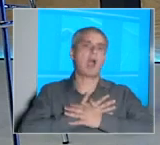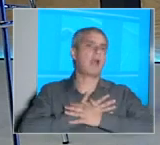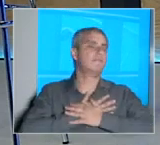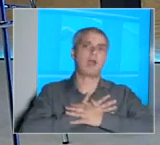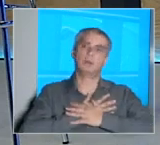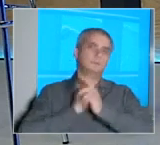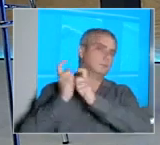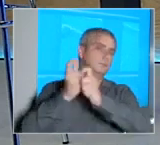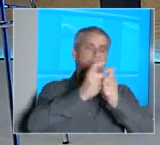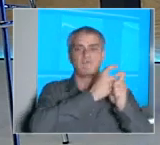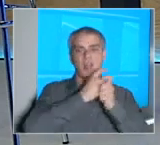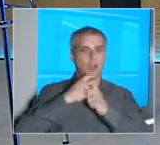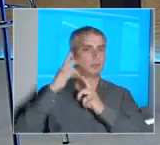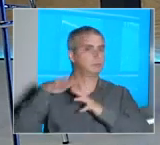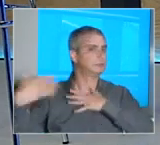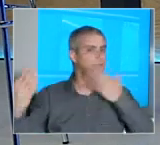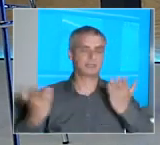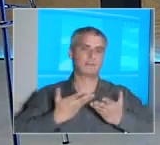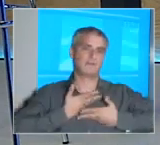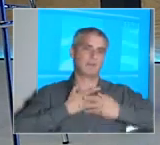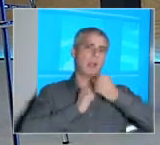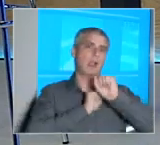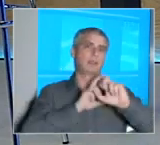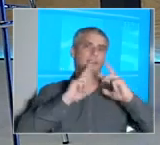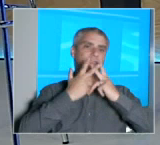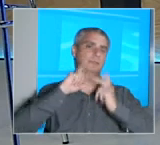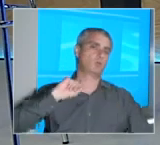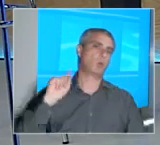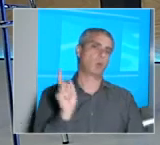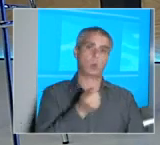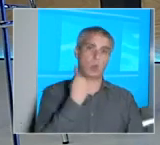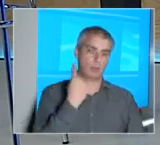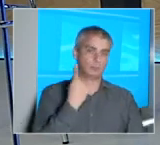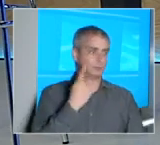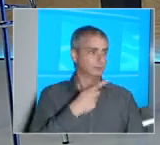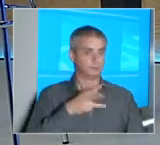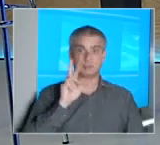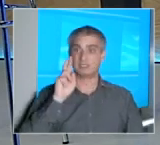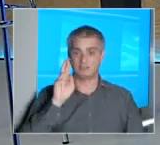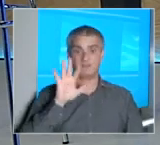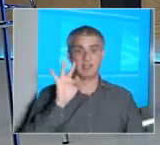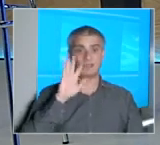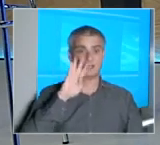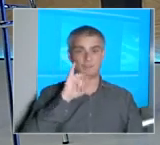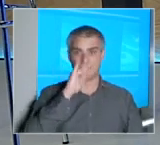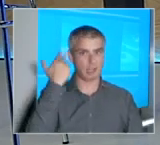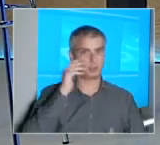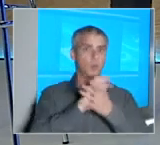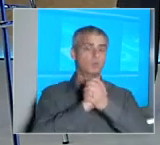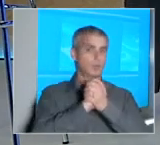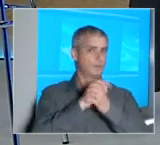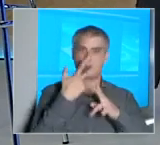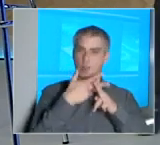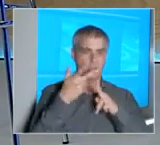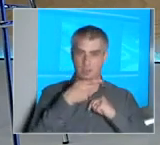חצתה מפלגות וצדדים וקיבלה את אהדת הציבור כולו. כן. ריבלין וטיבי היו מיודדים לא